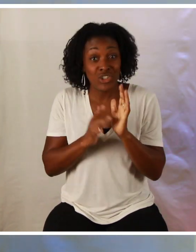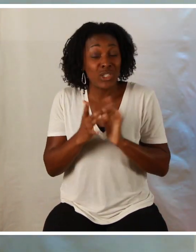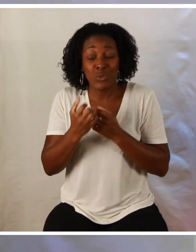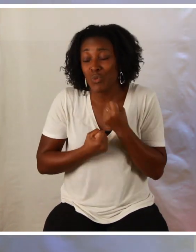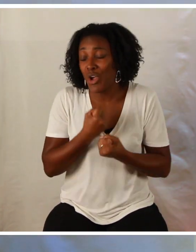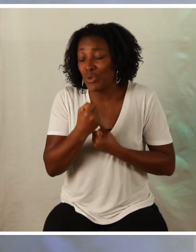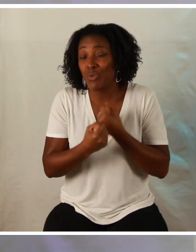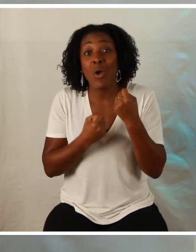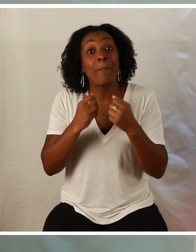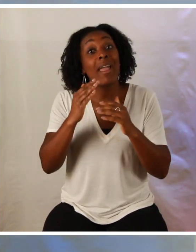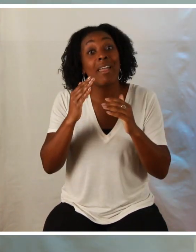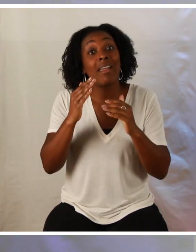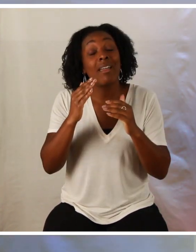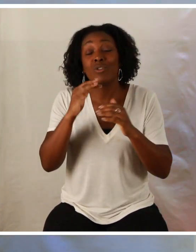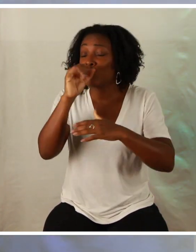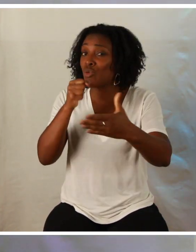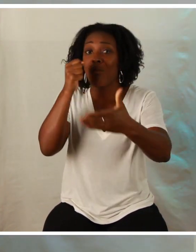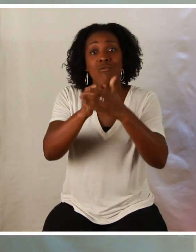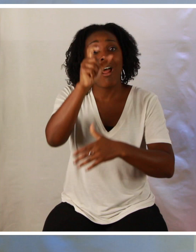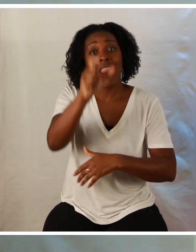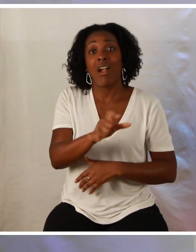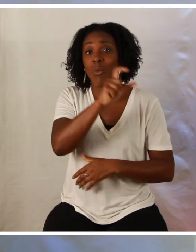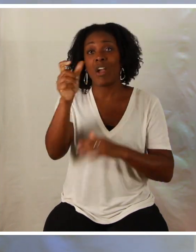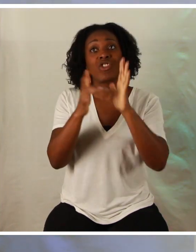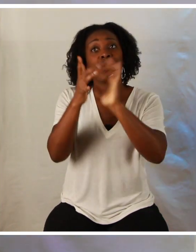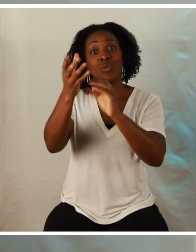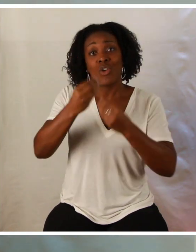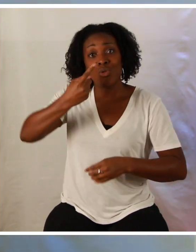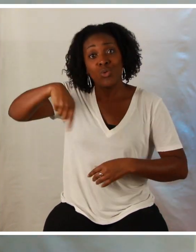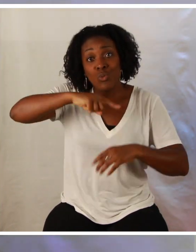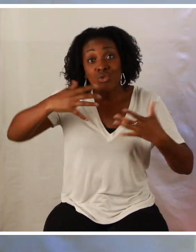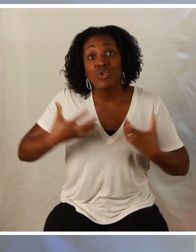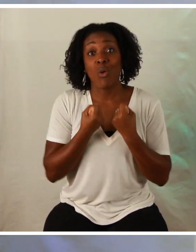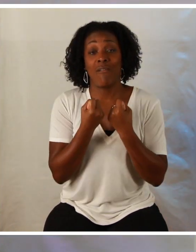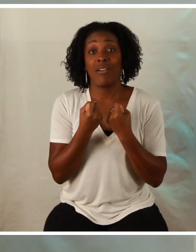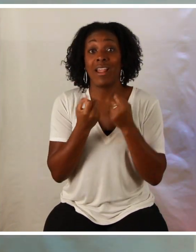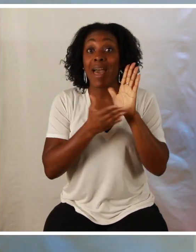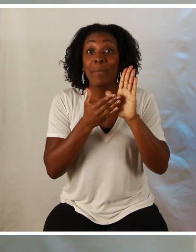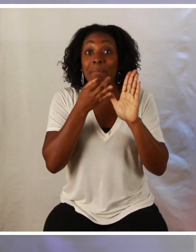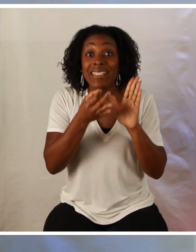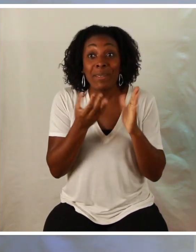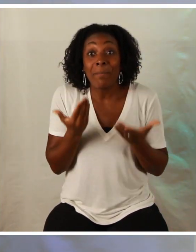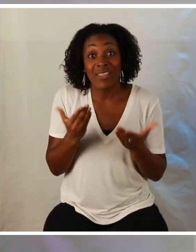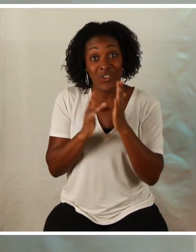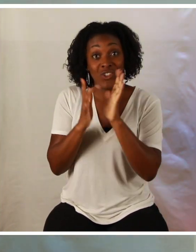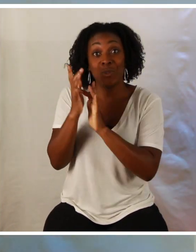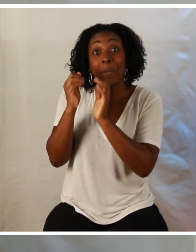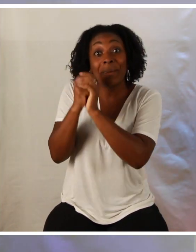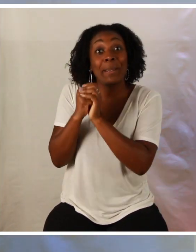douleur, il nous a sauvés. La Bible dit même qu'aujourd'hui, Jésus est celui qui intercède auprès du